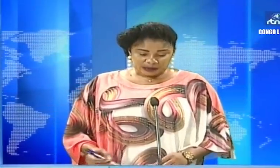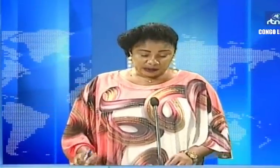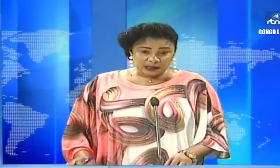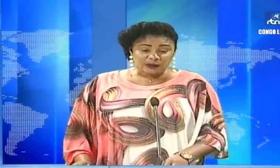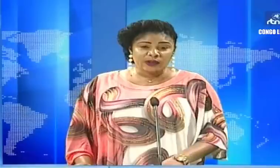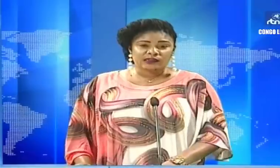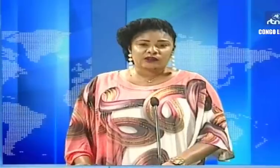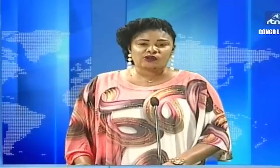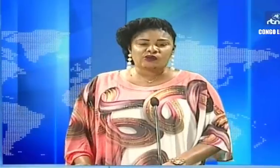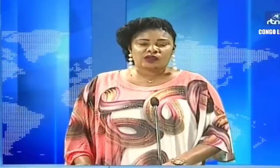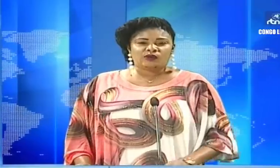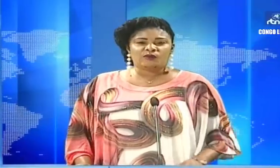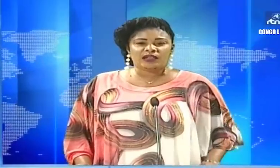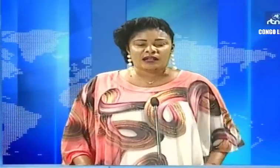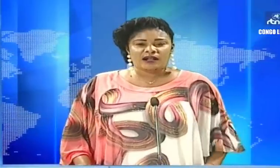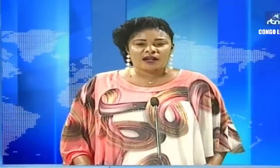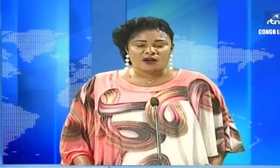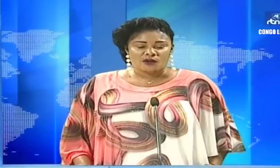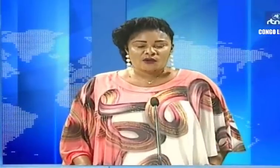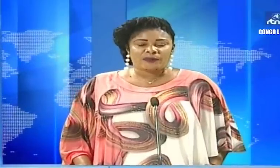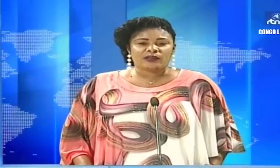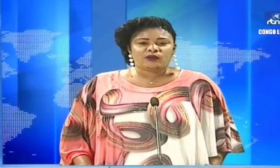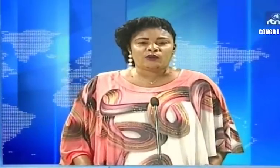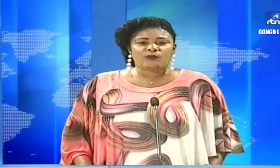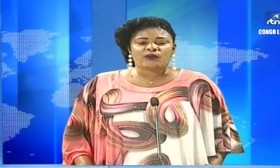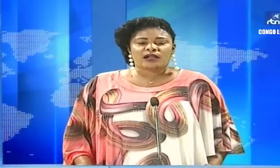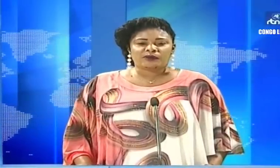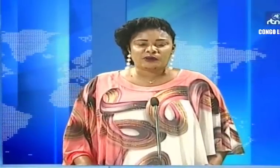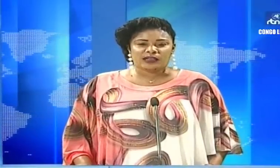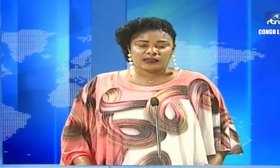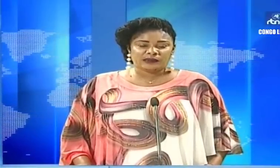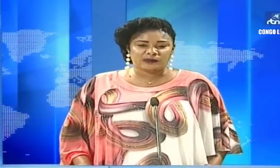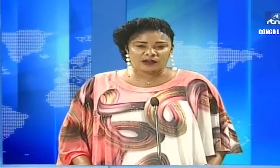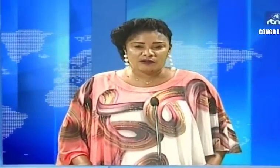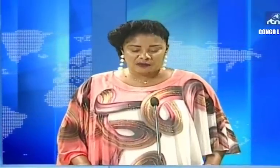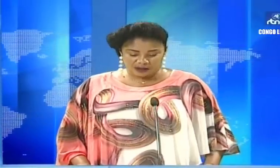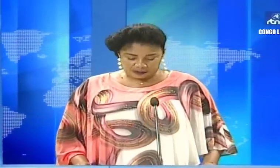passez une excellente journée dominicale en compagnie de nos programmes sur le national.